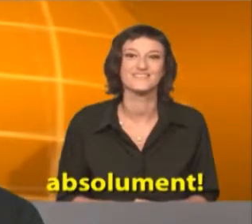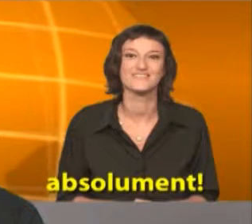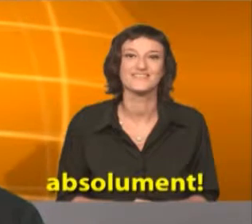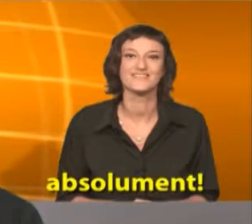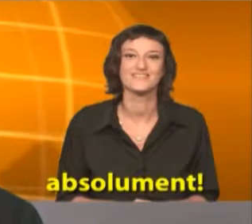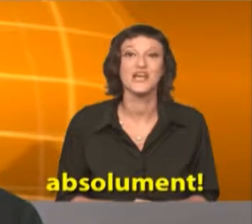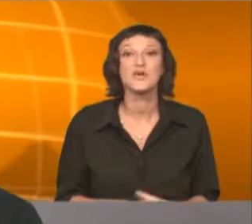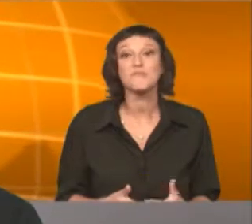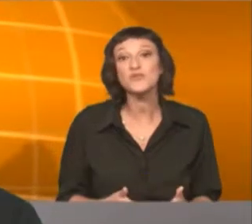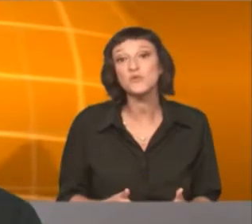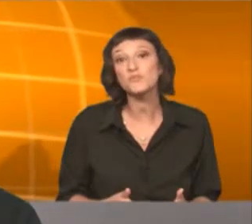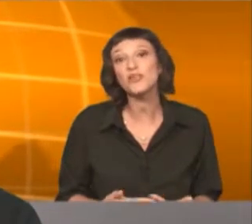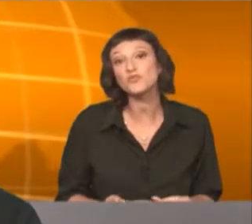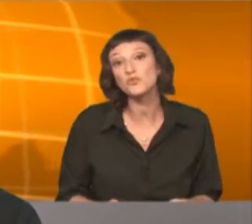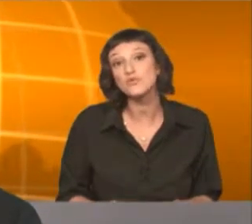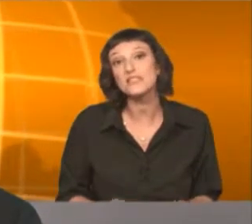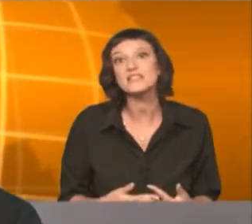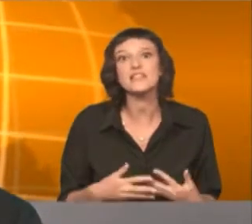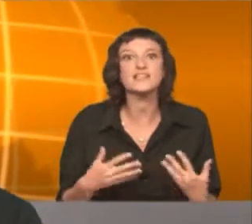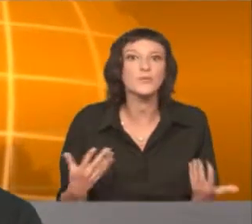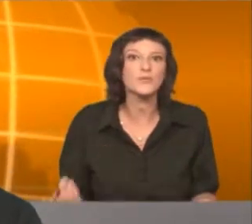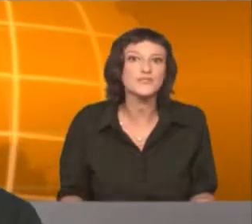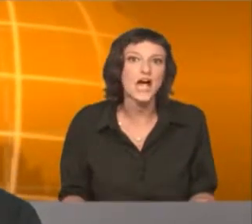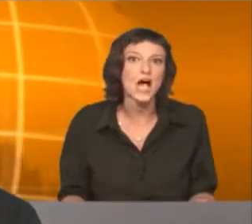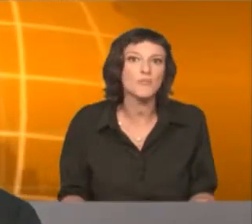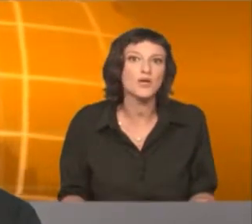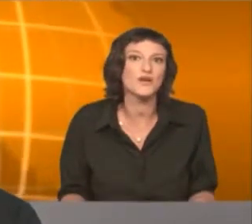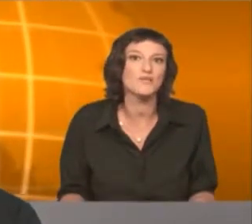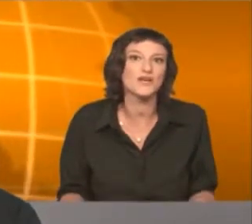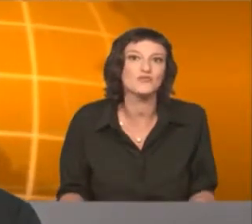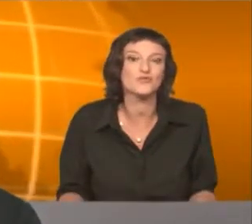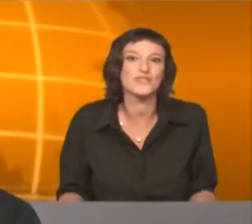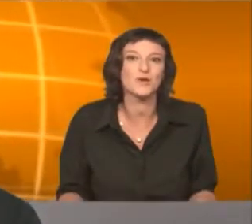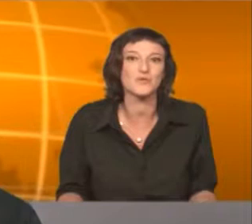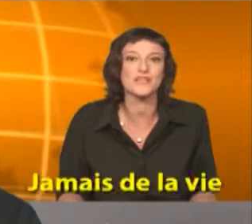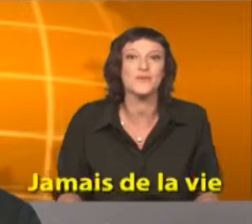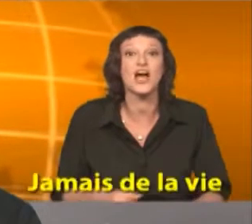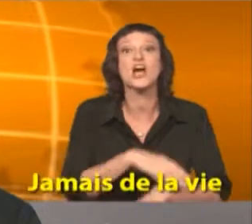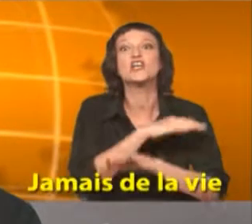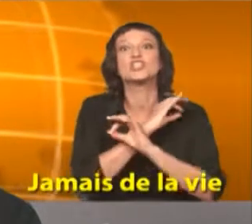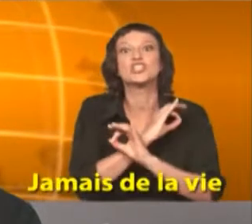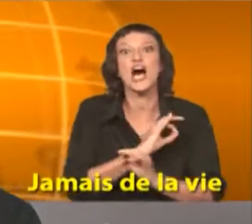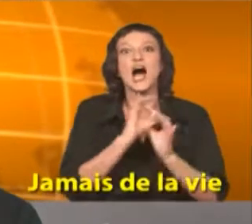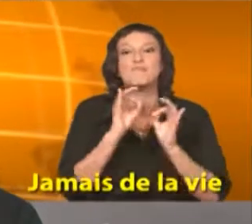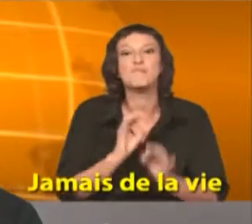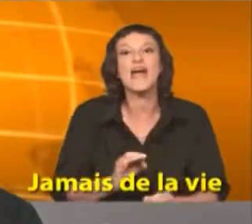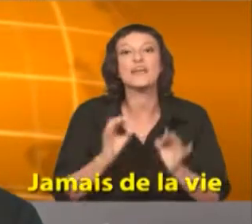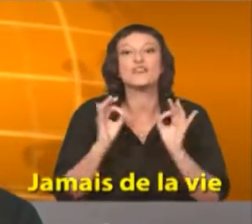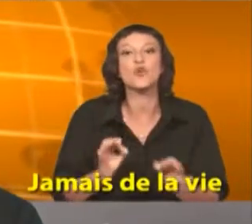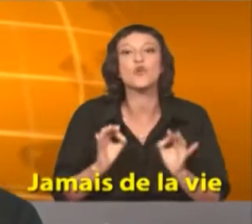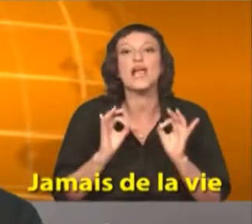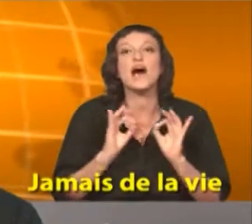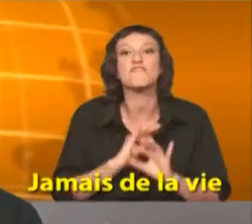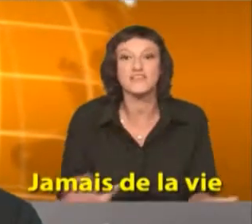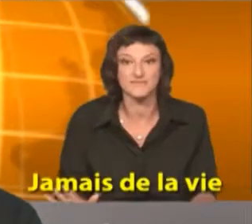Sicuramente. Mais non, pas du tout. C'est impensable. Bien sûr, c'est impensable. Jamais